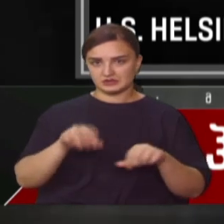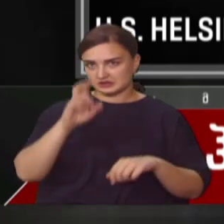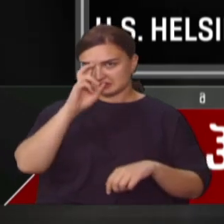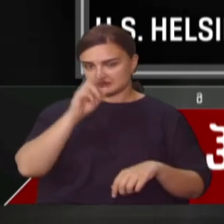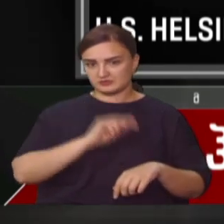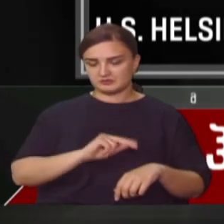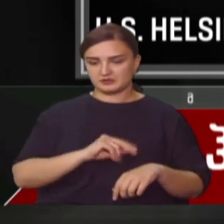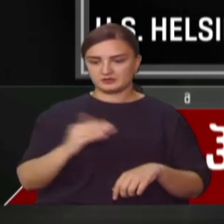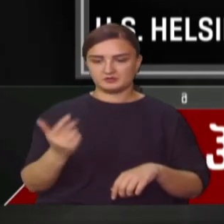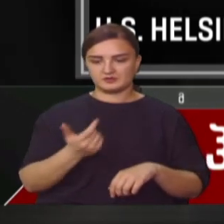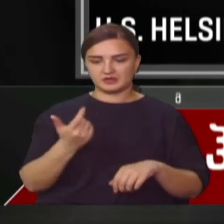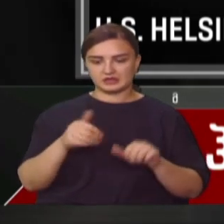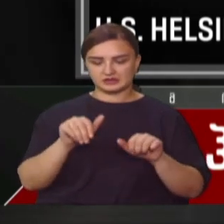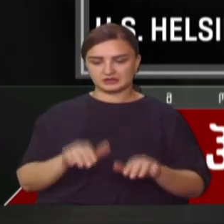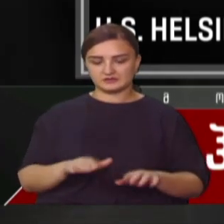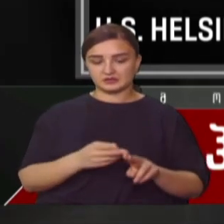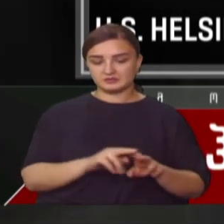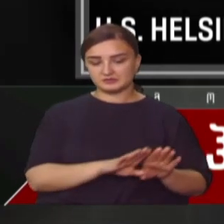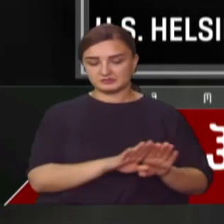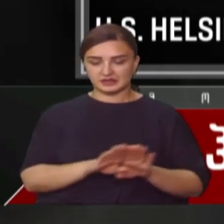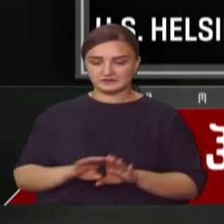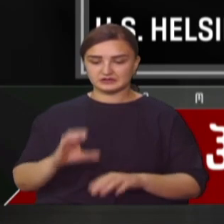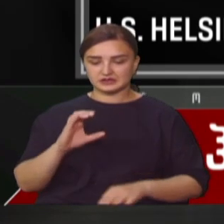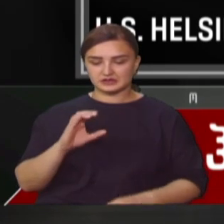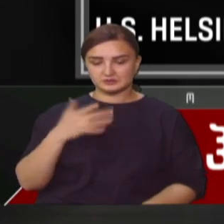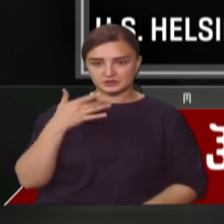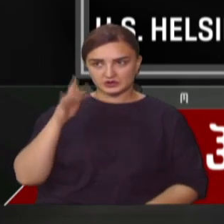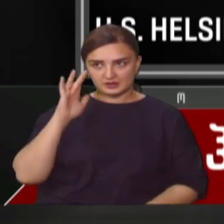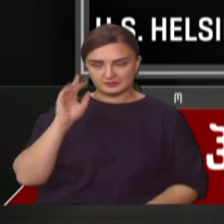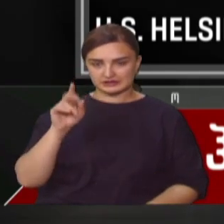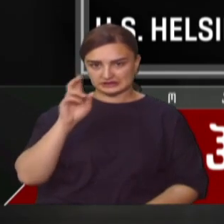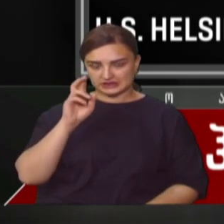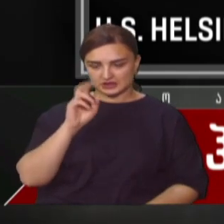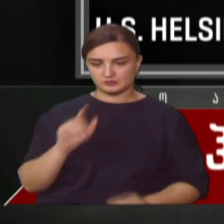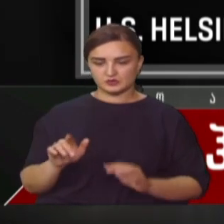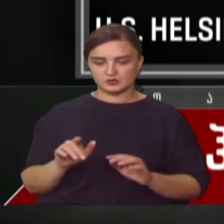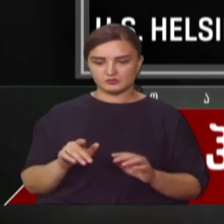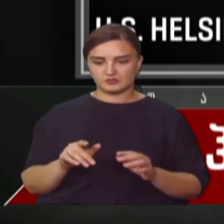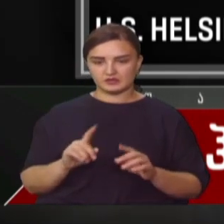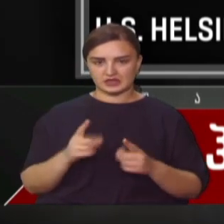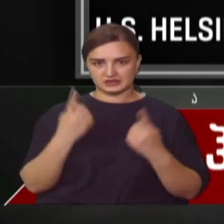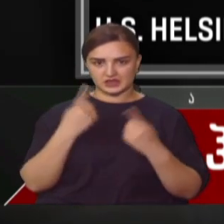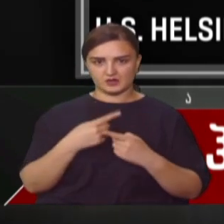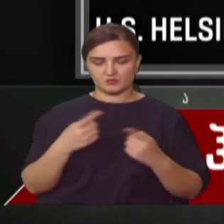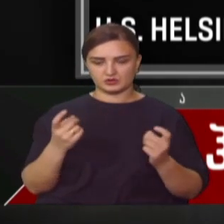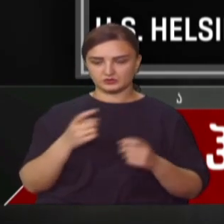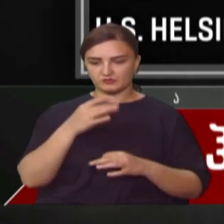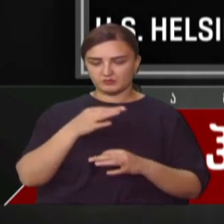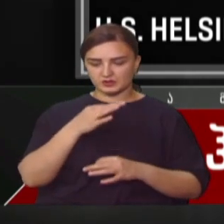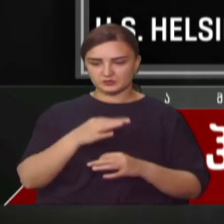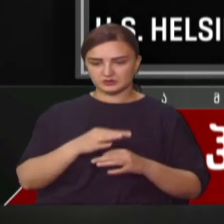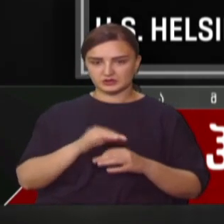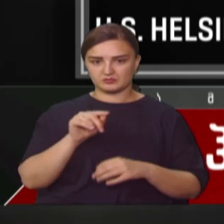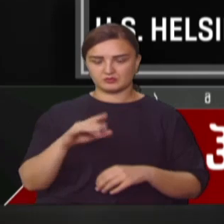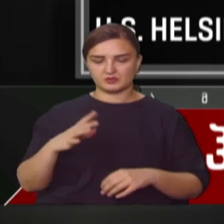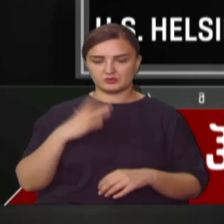დეპარტამენტის გადაწყვეტილებასაც იხსენებს, რომლის თანახმადაც სექტემბერში ამერიკის სახელმწიფო დეპარტამენტმა ზომების ფართო სპექტრი გამოაცხადა, რათა პასუხისგებლობა